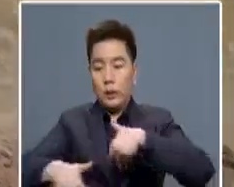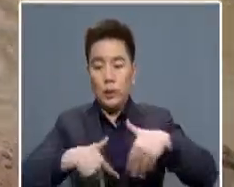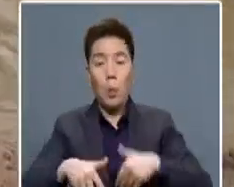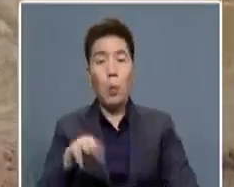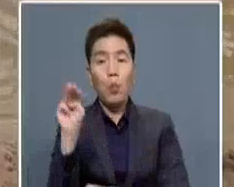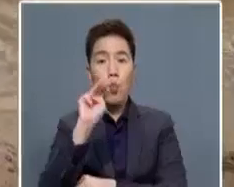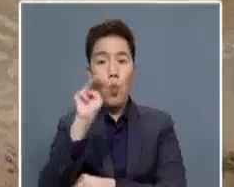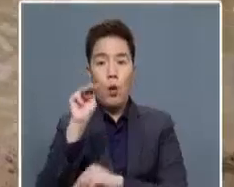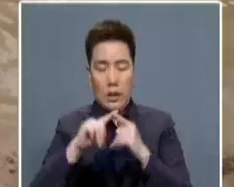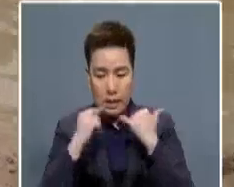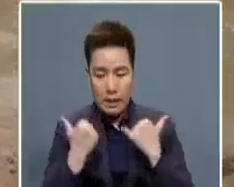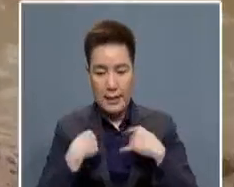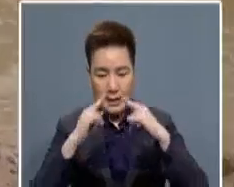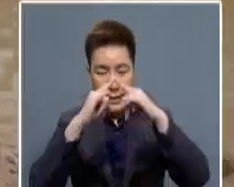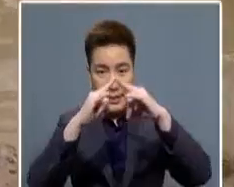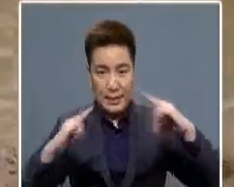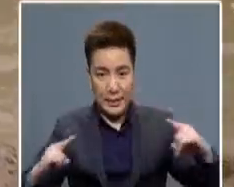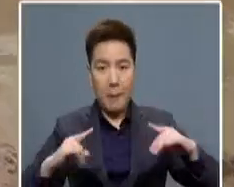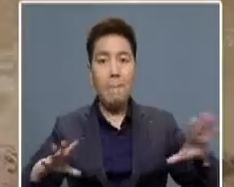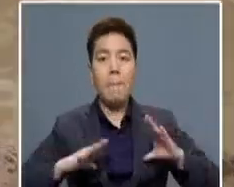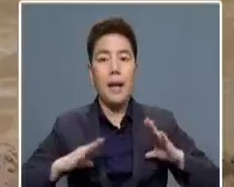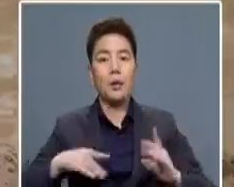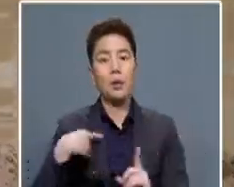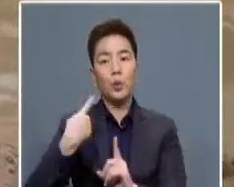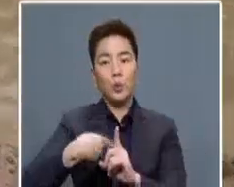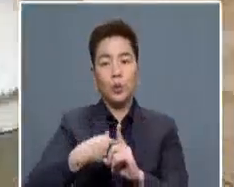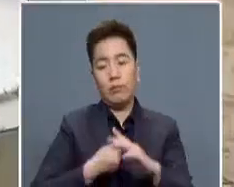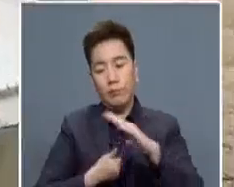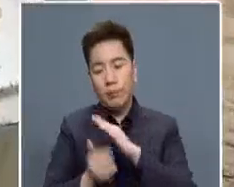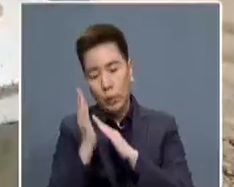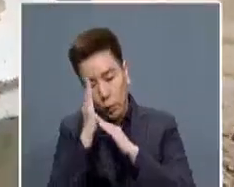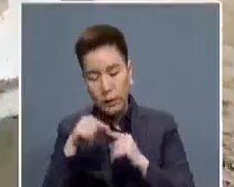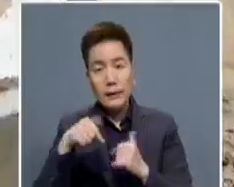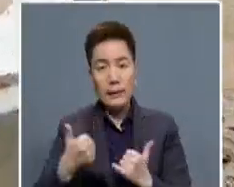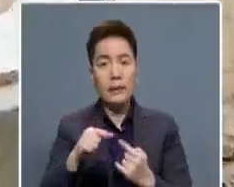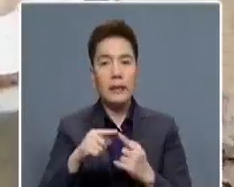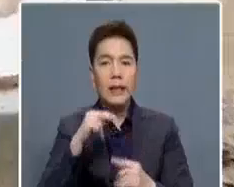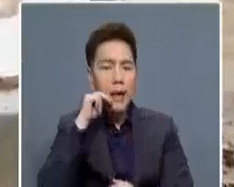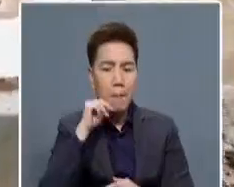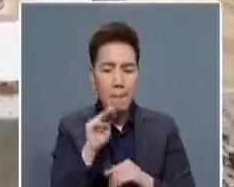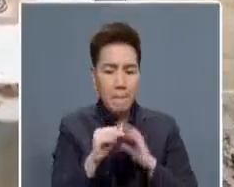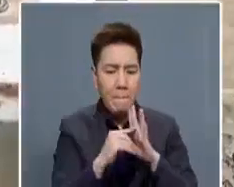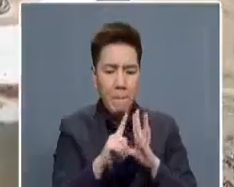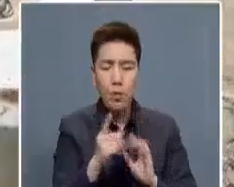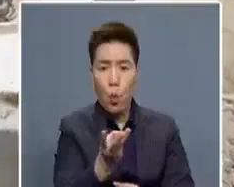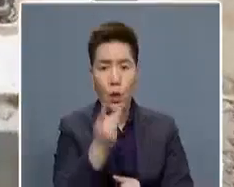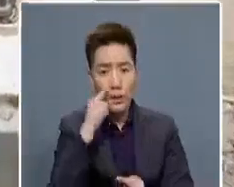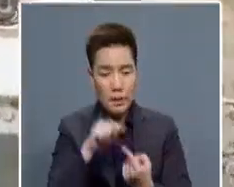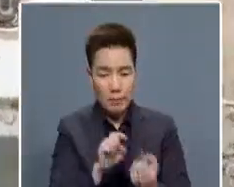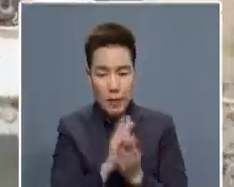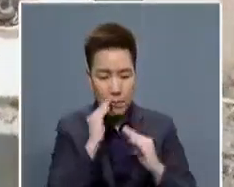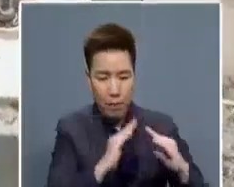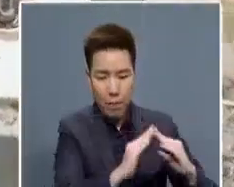ห้วยม่วงซึ่งเทศบาลก็นำเต็นท์มากางให้เป็นที่พักชั่วคราวนะครับลำน้ำมูลน้อยในสูงขึ้นและก็ไหลเข้าท่วมบ้านเรือน